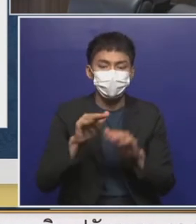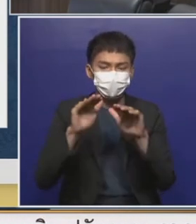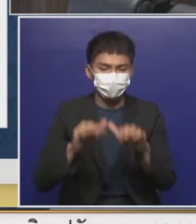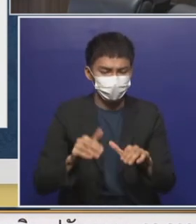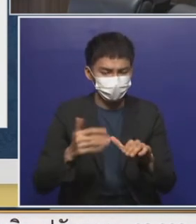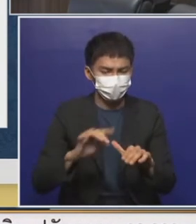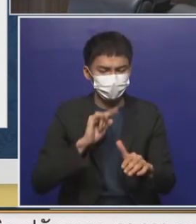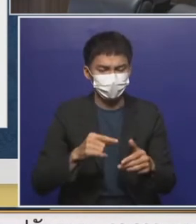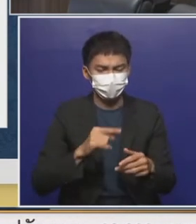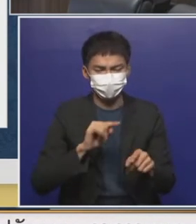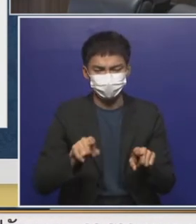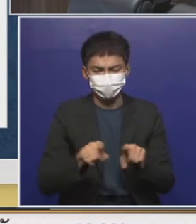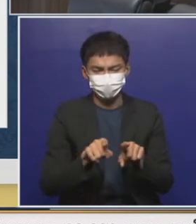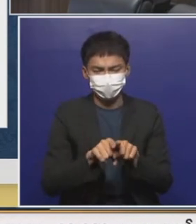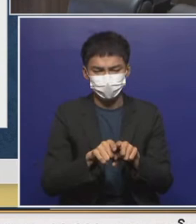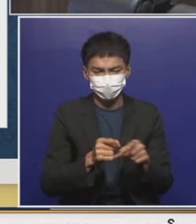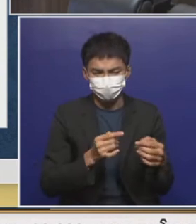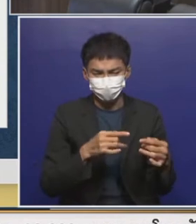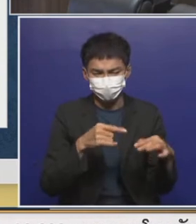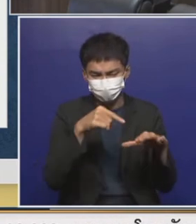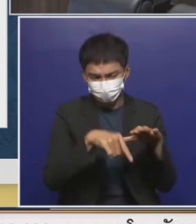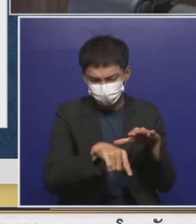บที่ไม่ถูกกาละเทศะซุกซ่